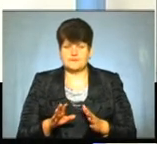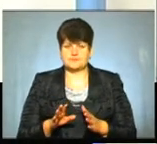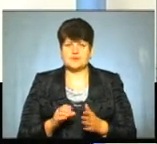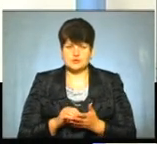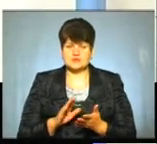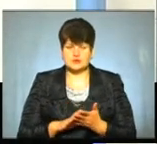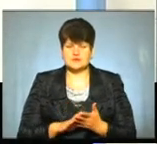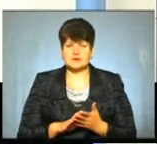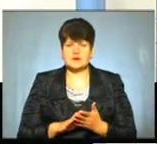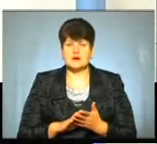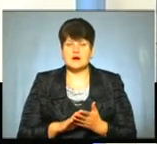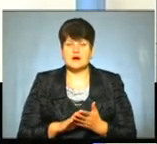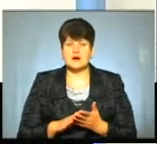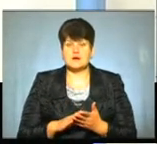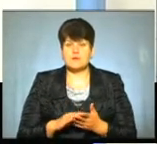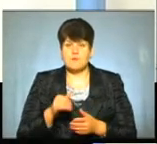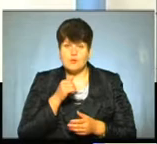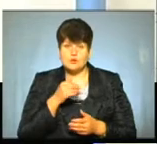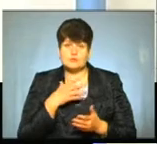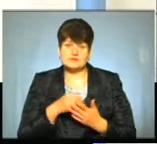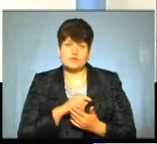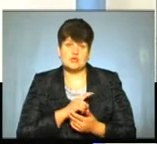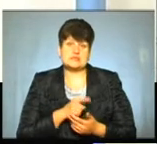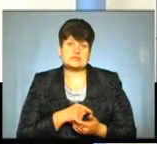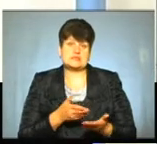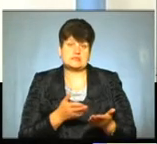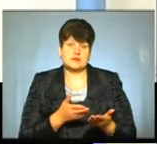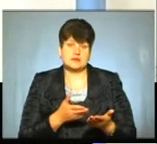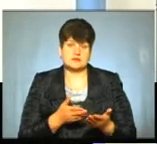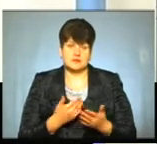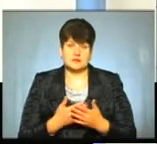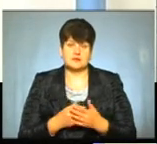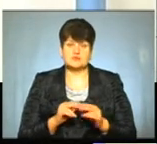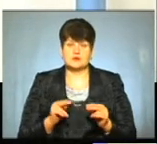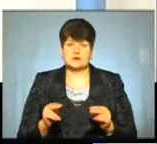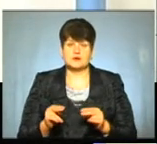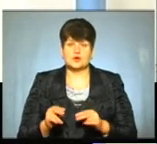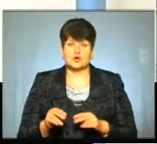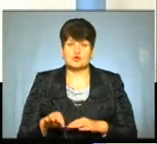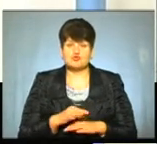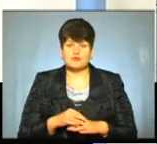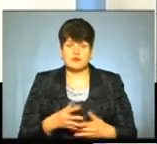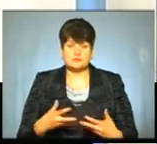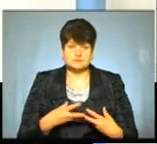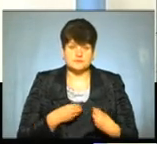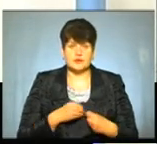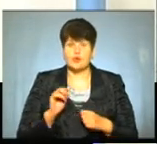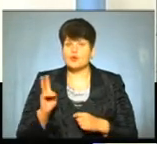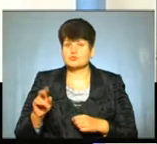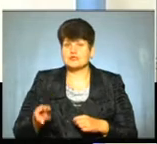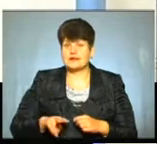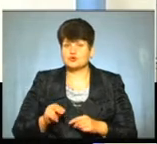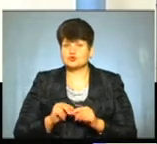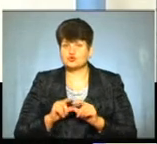виключаю. Але щоб зареєструвати? Щоб зареєструватися. От попробуй свої сили. От одну вчительку чоловік переконав, іншу, можливо, директор